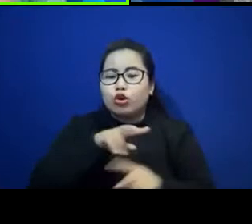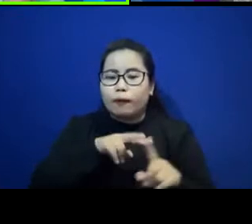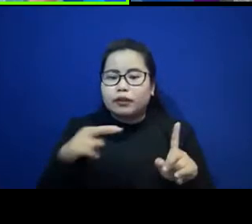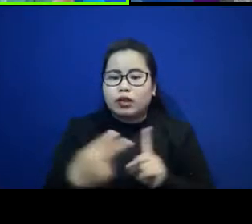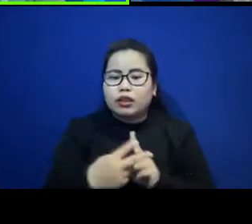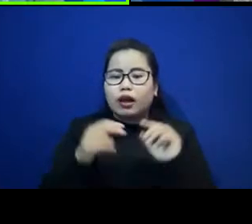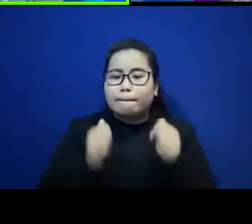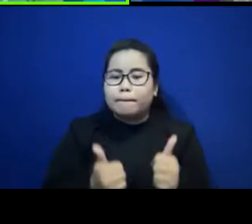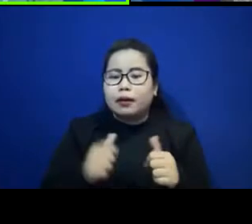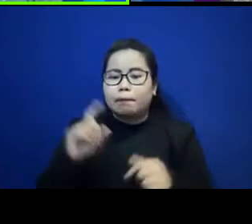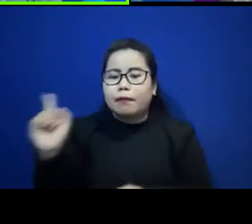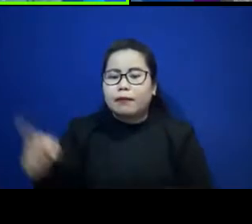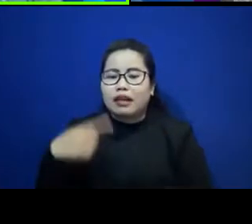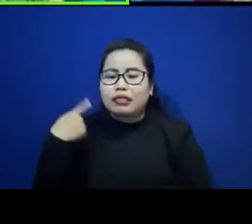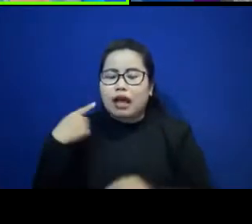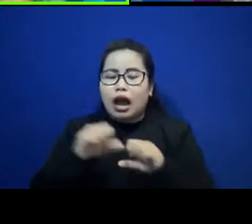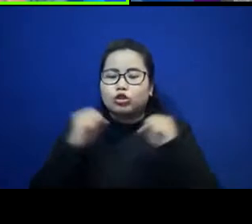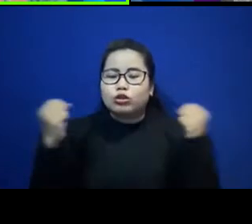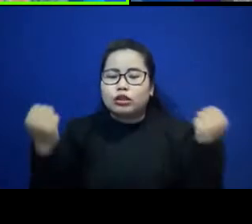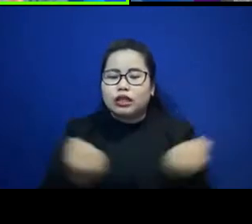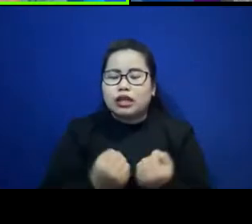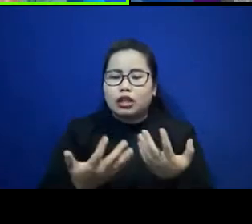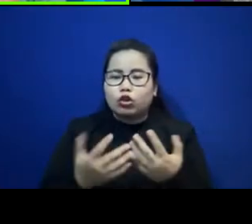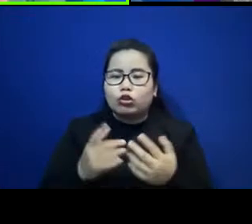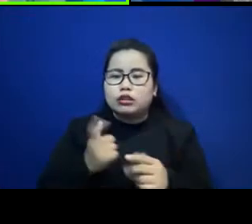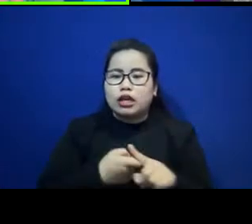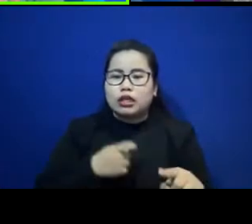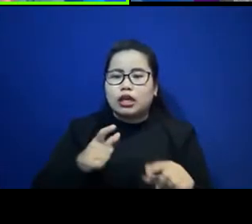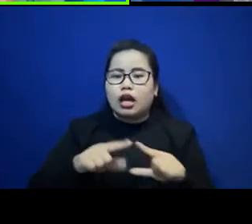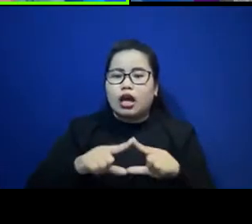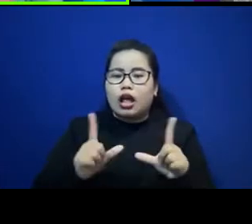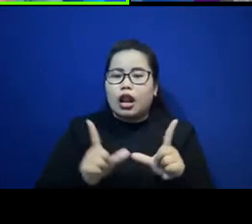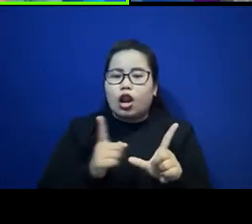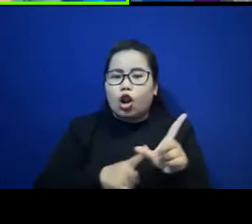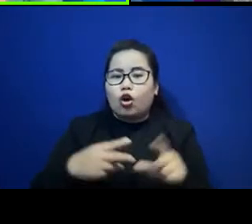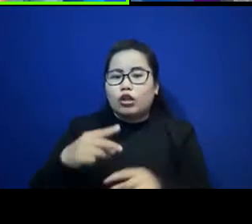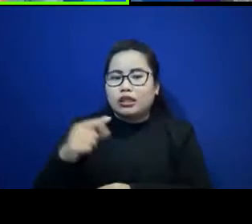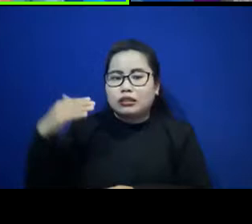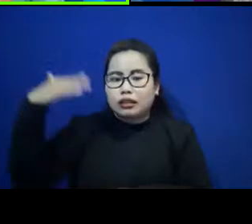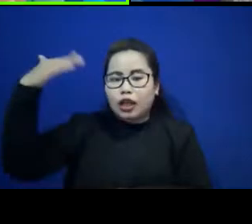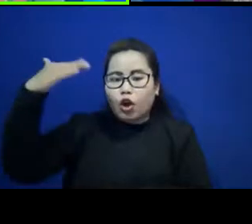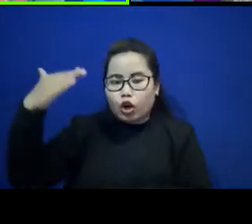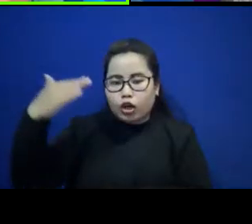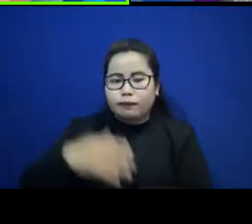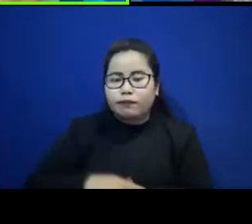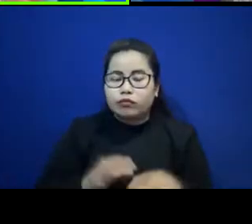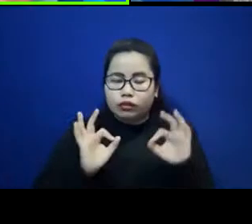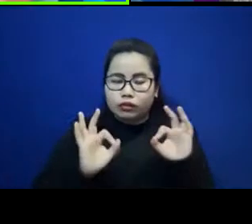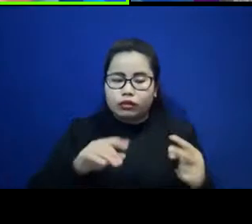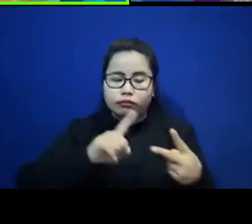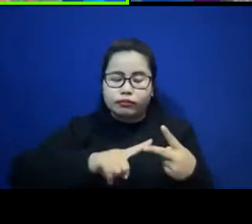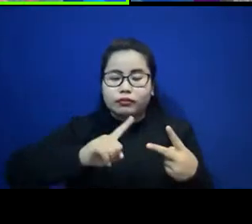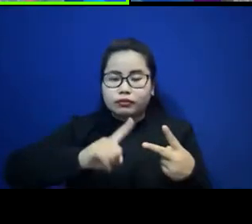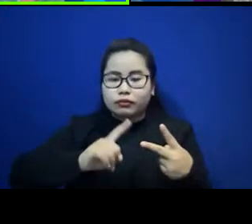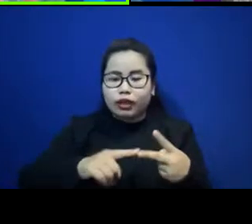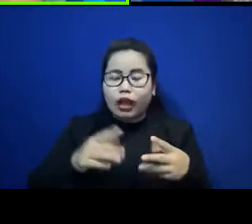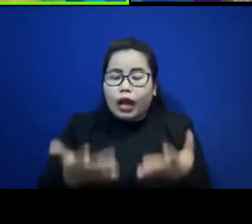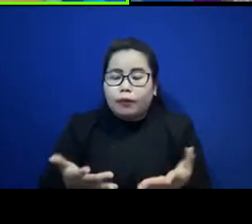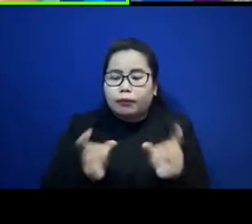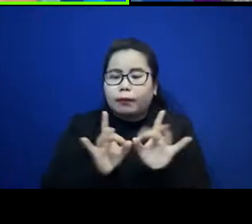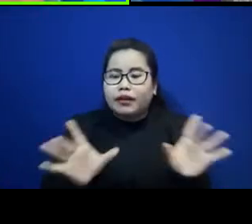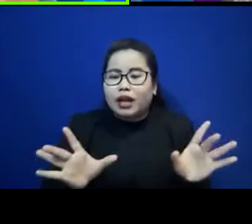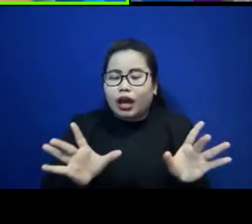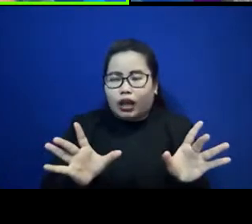pemerintah asosiasi dan juga dari lawyer senior lawyer terkait ini terus kedua Apakah perbedaan utama